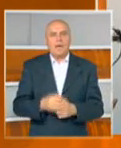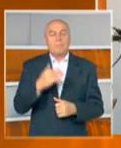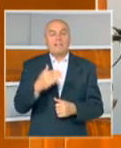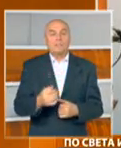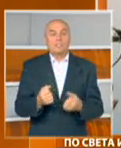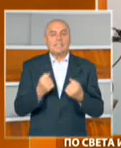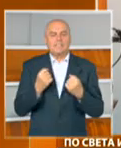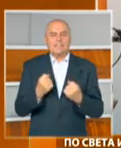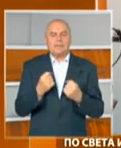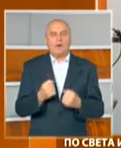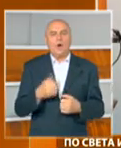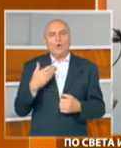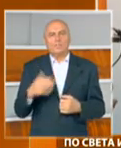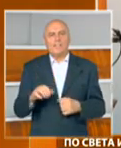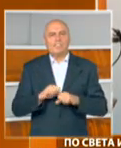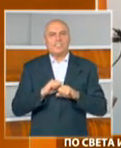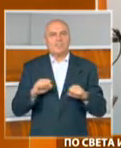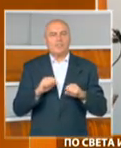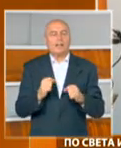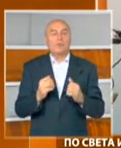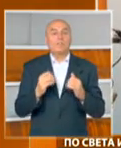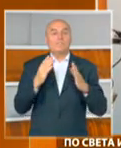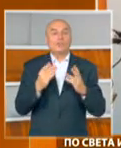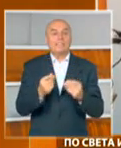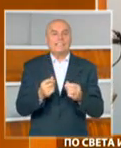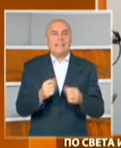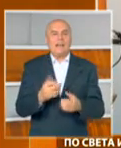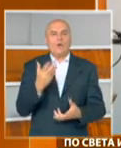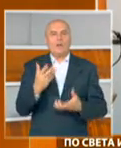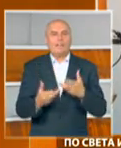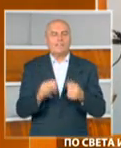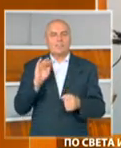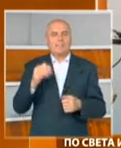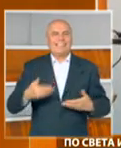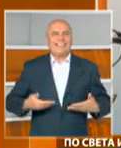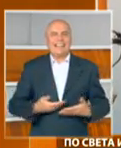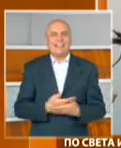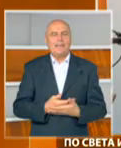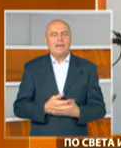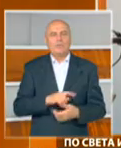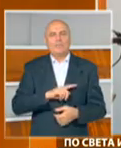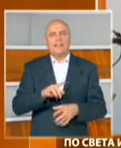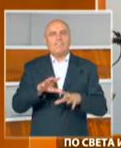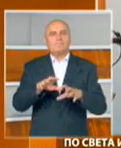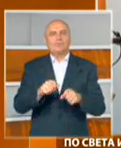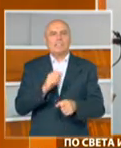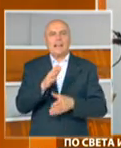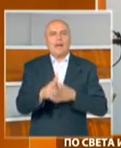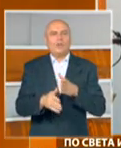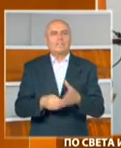Предстоящата зима, освен че ще бъде студена поради високите цени на горивата, ще бъде и гладна, поради невъзможността на хората да си